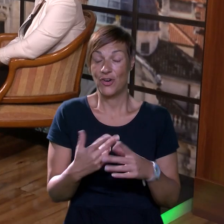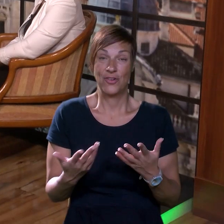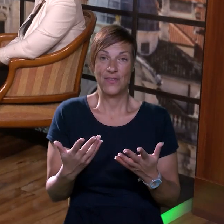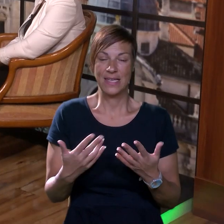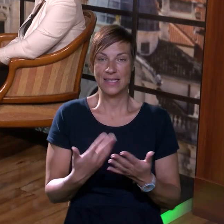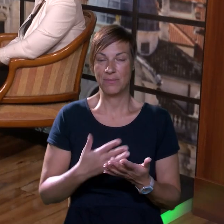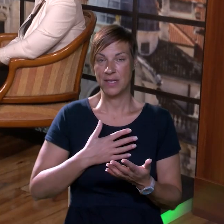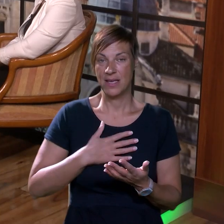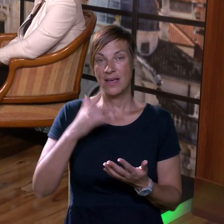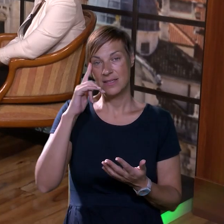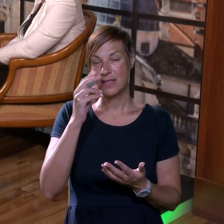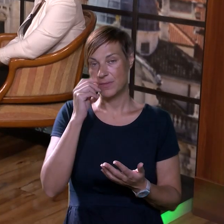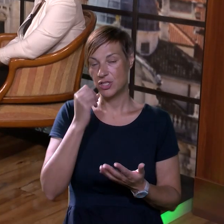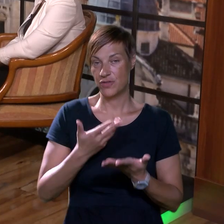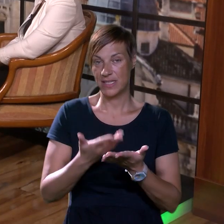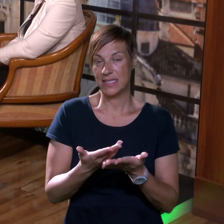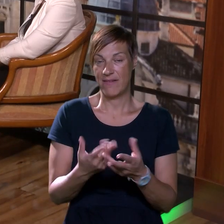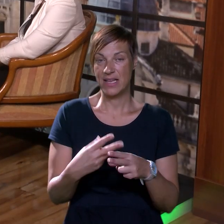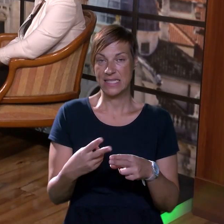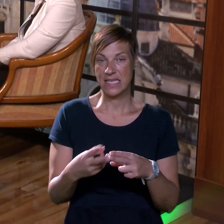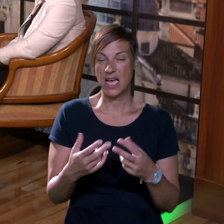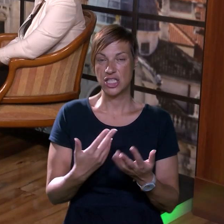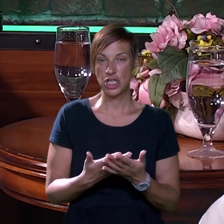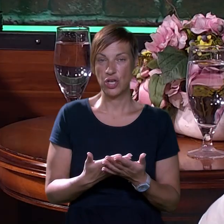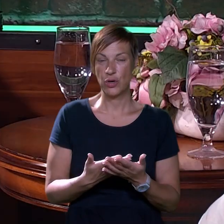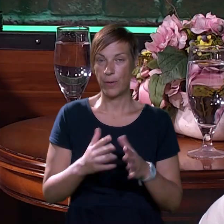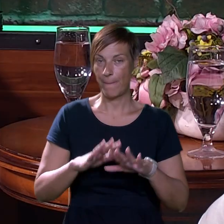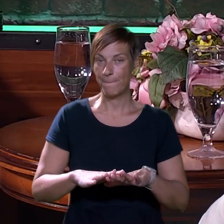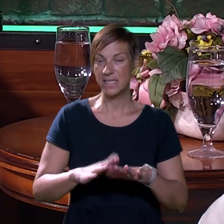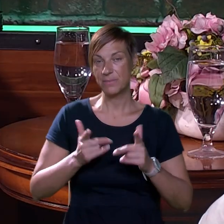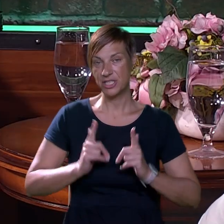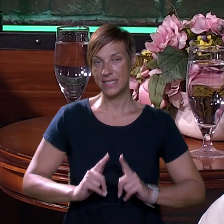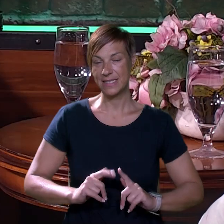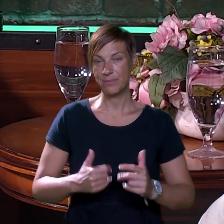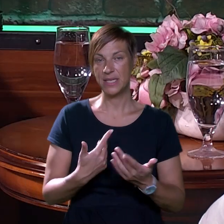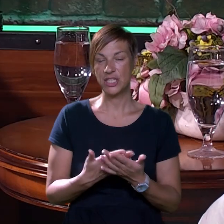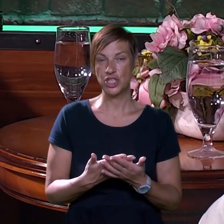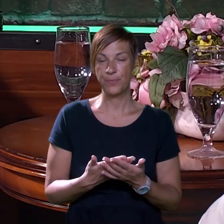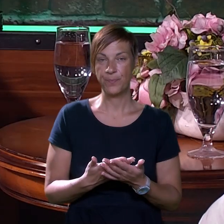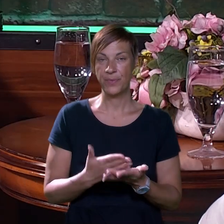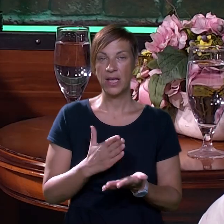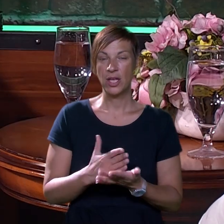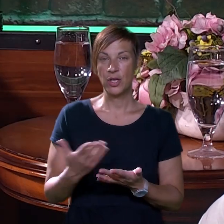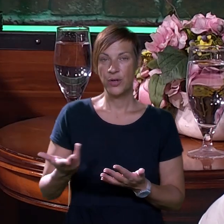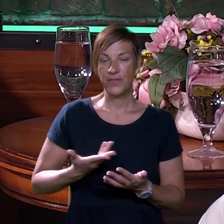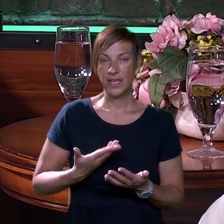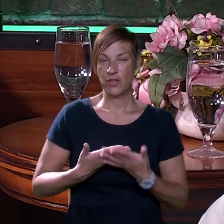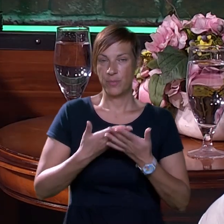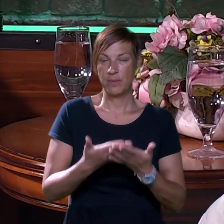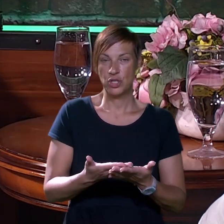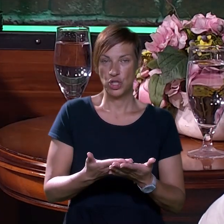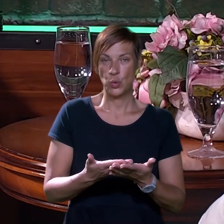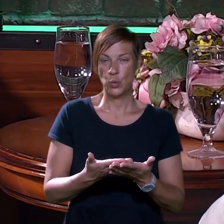konfliktnim, ja znam da je taj čovjek stavljen tu s razlogom, prizemljiš se, smiriš i to bude, jer uvijek dobijemo ono